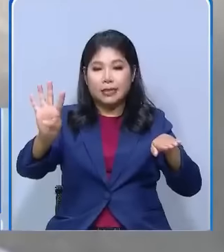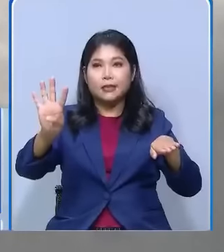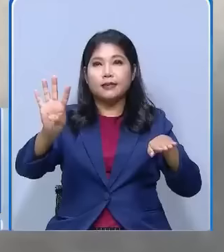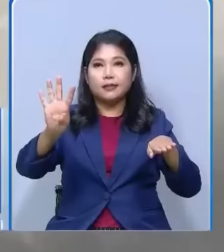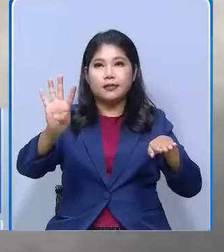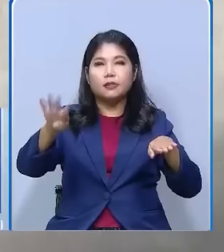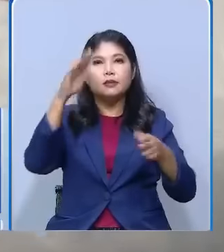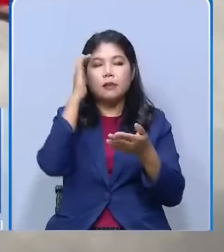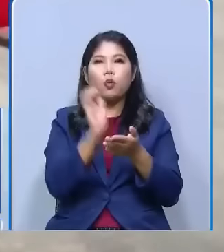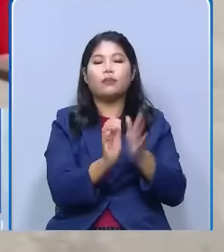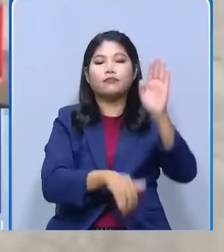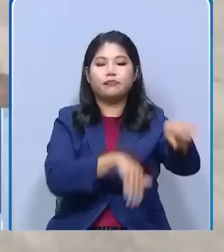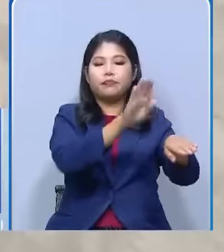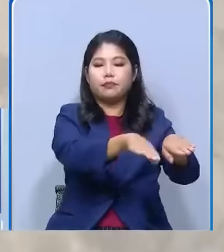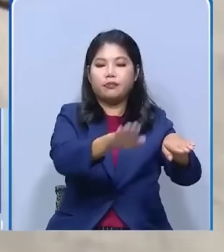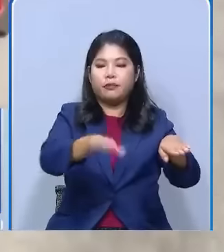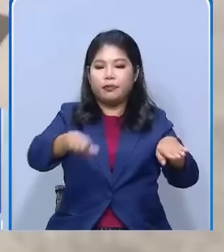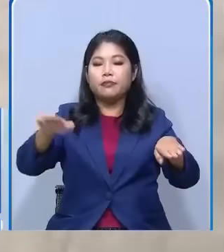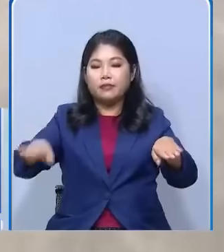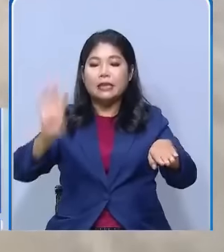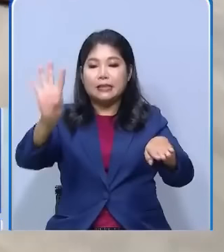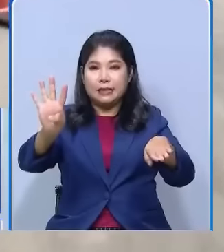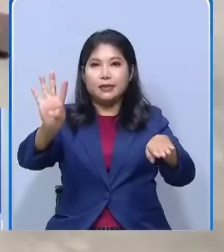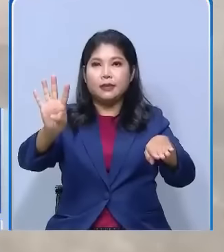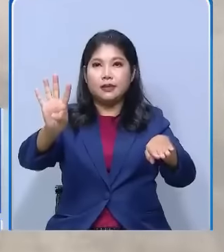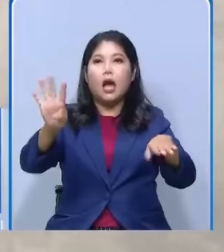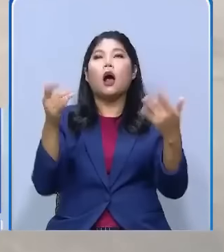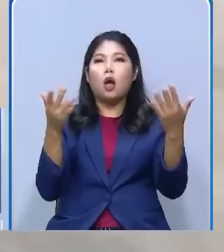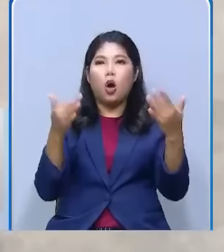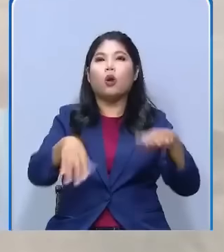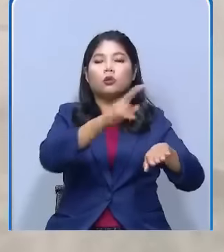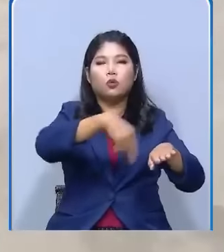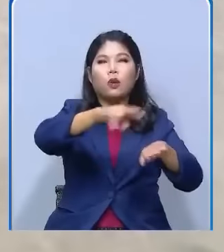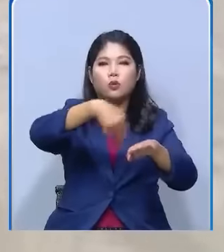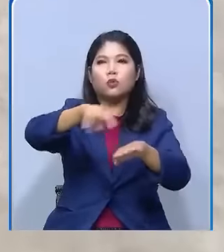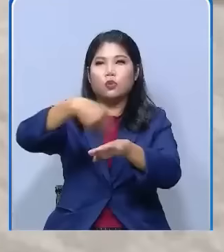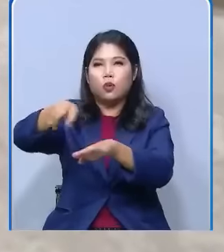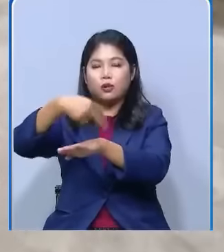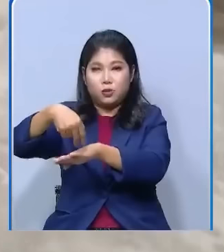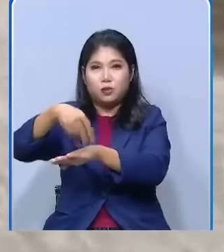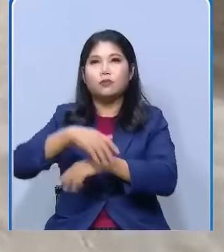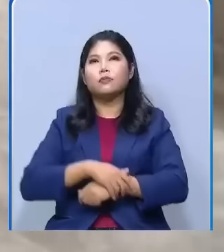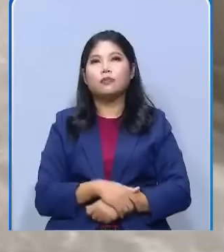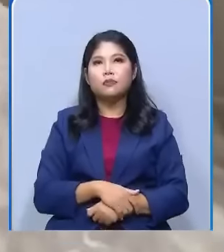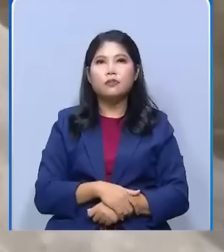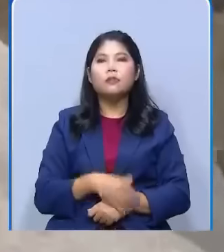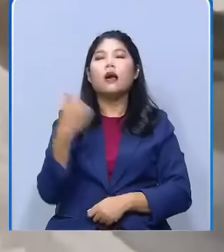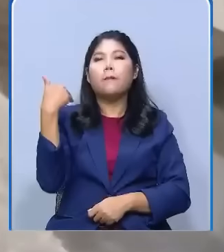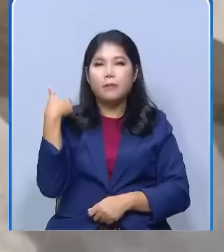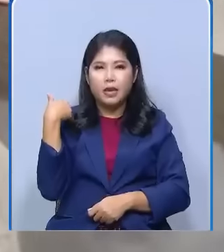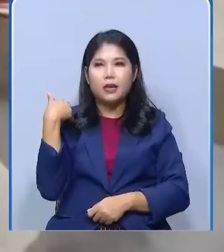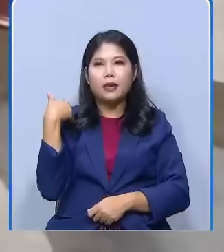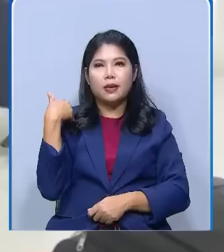ะตำรวจนำมาจอดเอาไว้ที่หน้าตึกกองบัญชาการตำรวจสอบสวนกลางเพื่อรอการตรวจสอบขณะเดียวกันมันก็มีอีกหนึ่ง